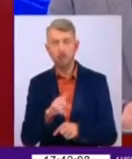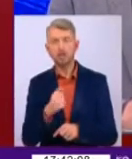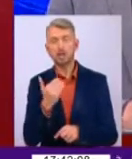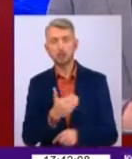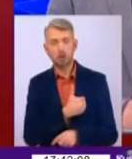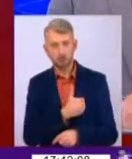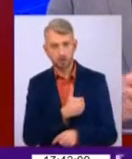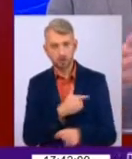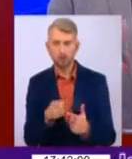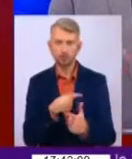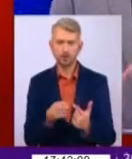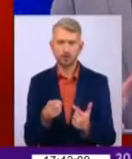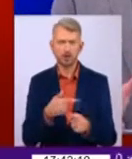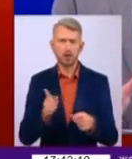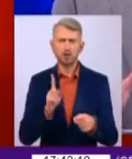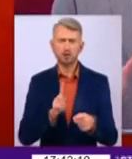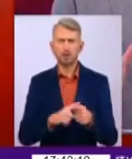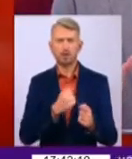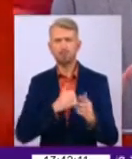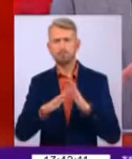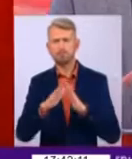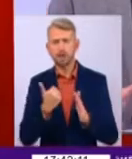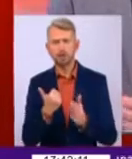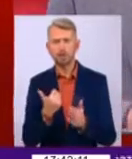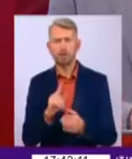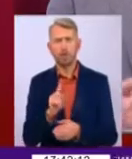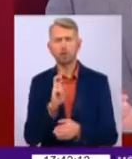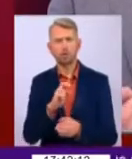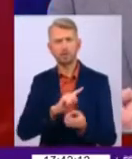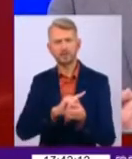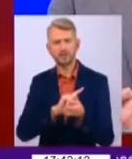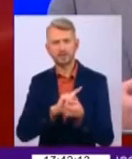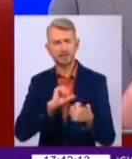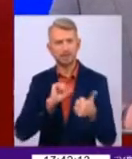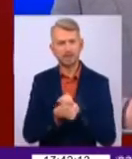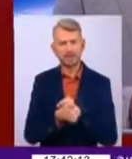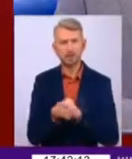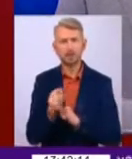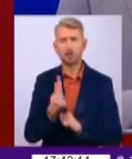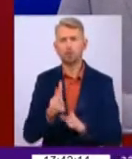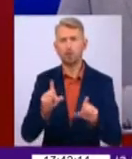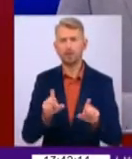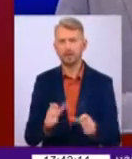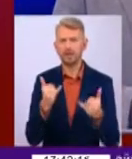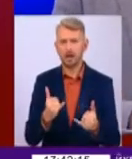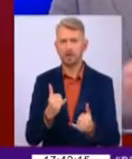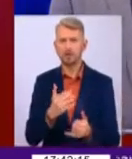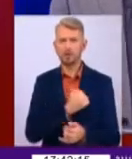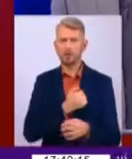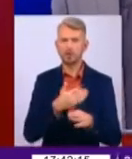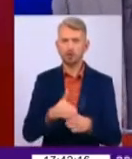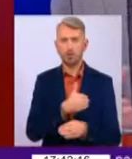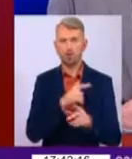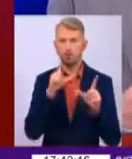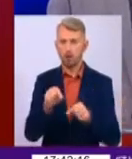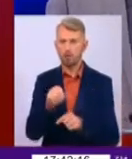бажанням власним. Чи цей призов закликаний до того, щоб змінити тих, хто сидить зараз, може, в частинах і хоче